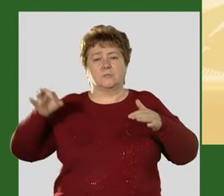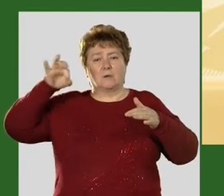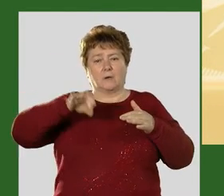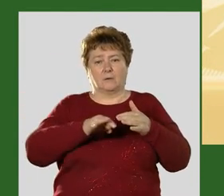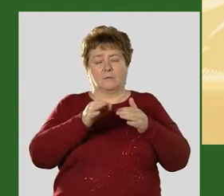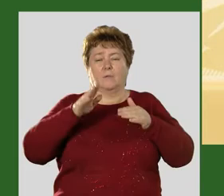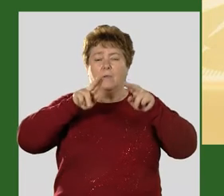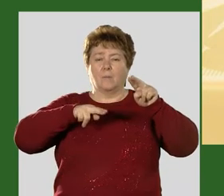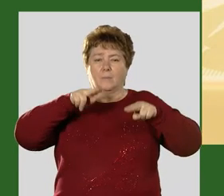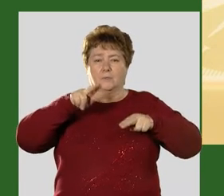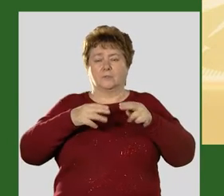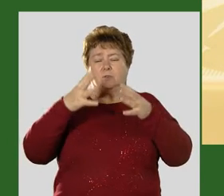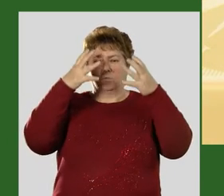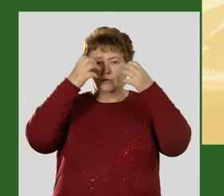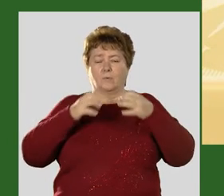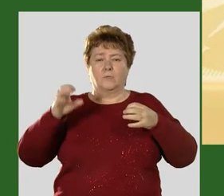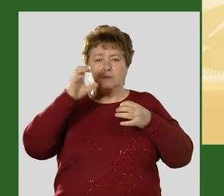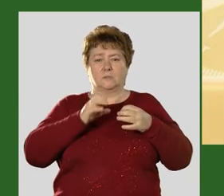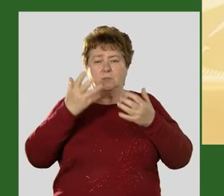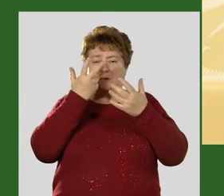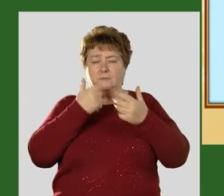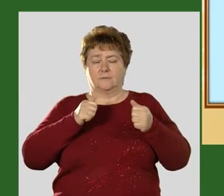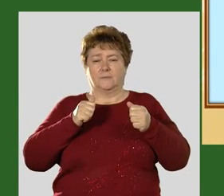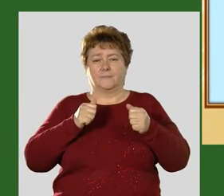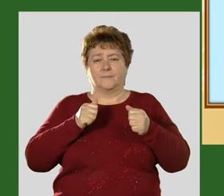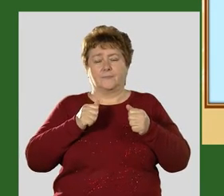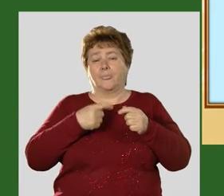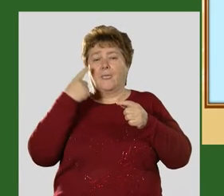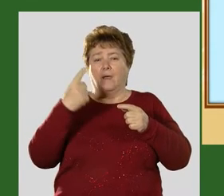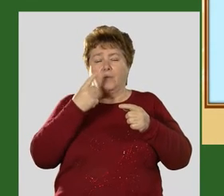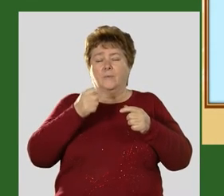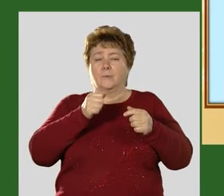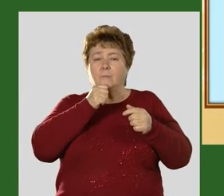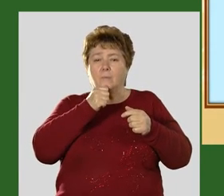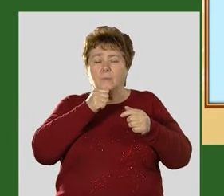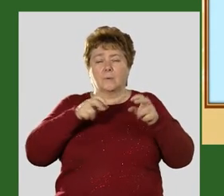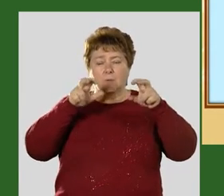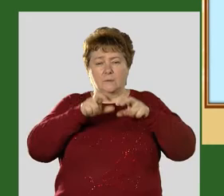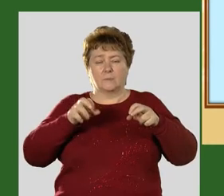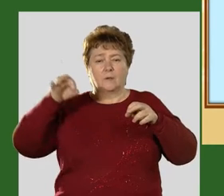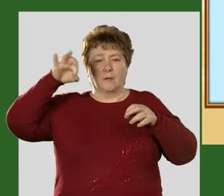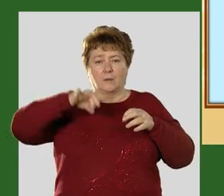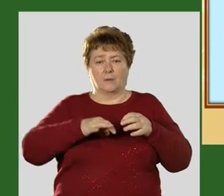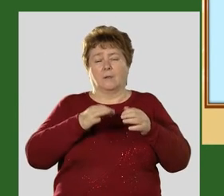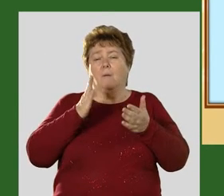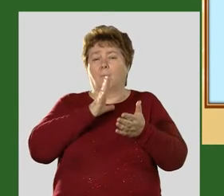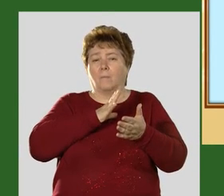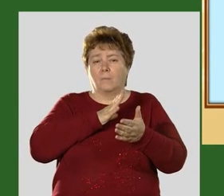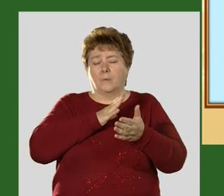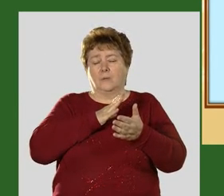океана окрашены темно-синим цветом. Первые попытки исследовать океан